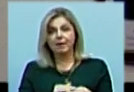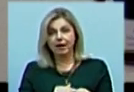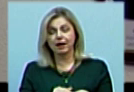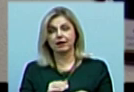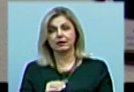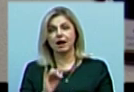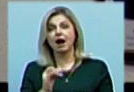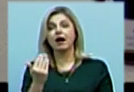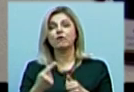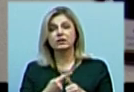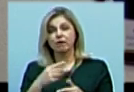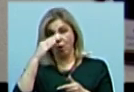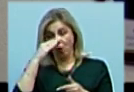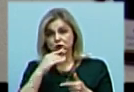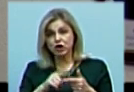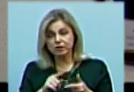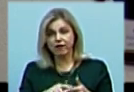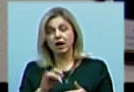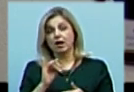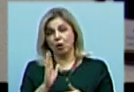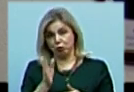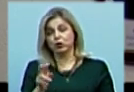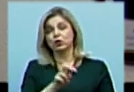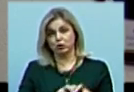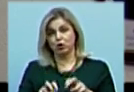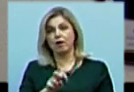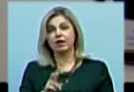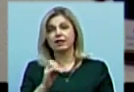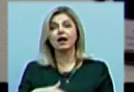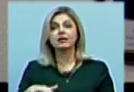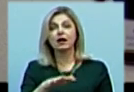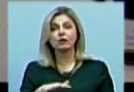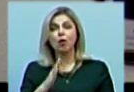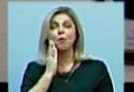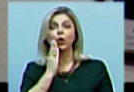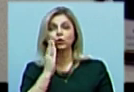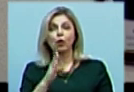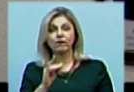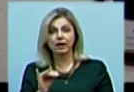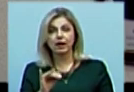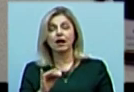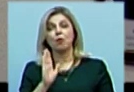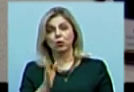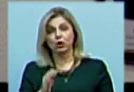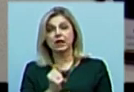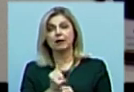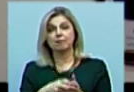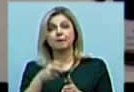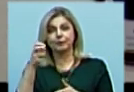як його звуть, по батькові. Будемо розшукувати на території Молдови, будемо складати